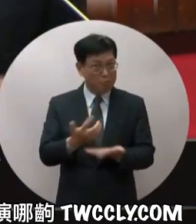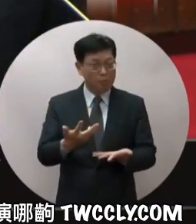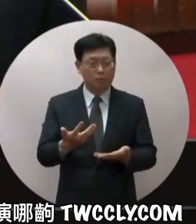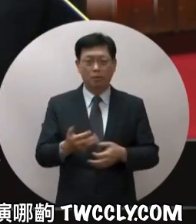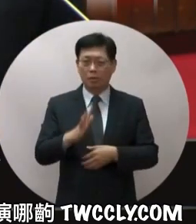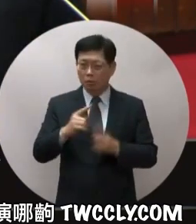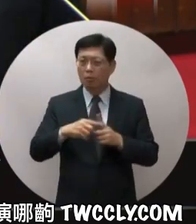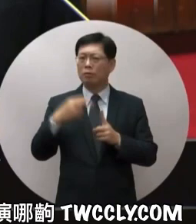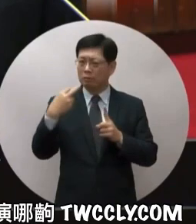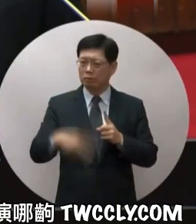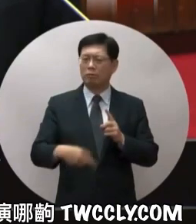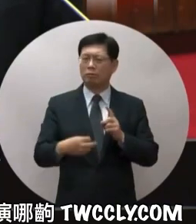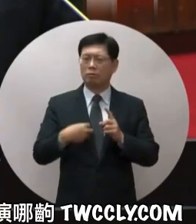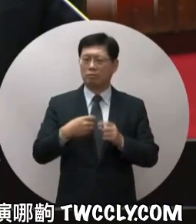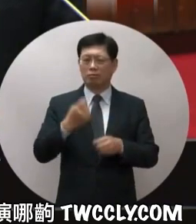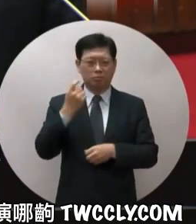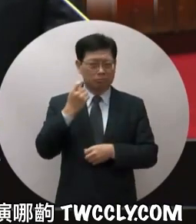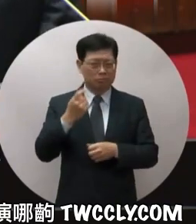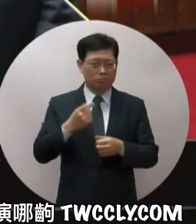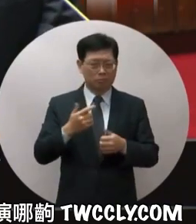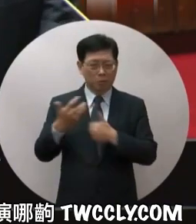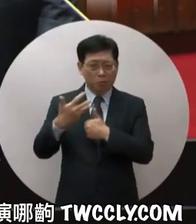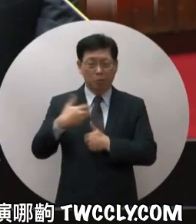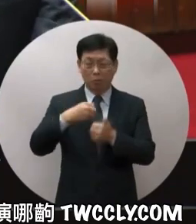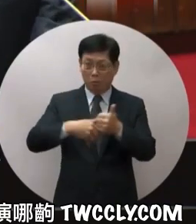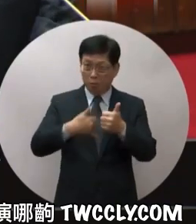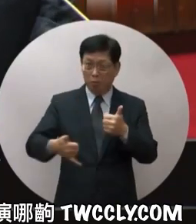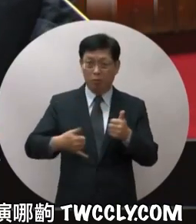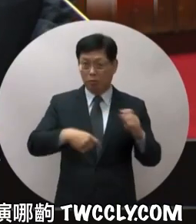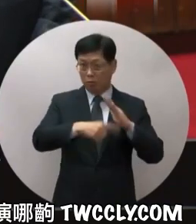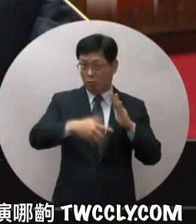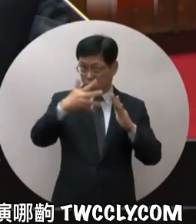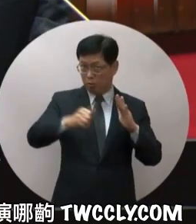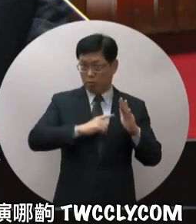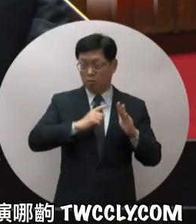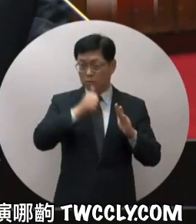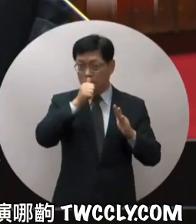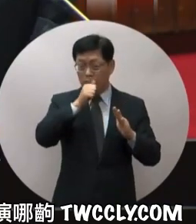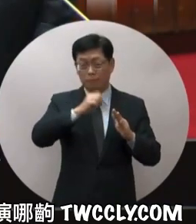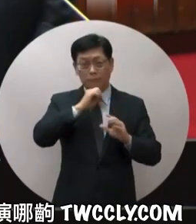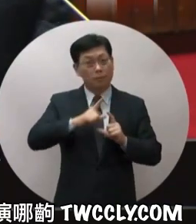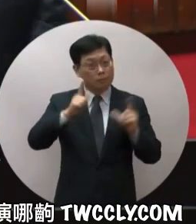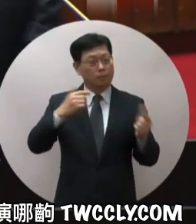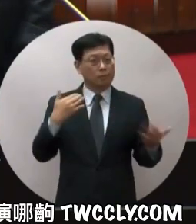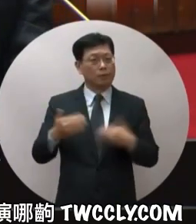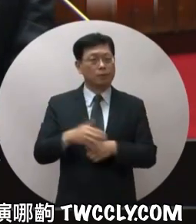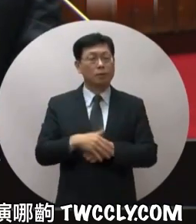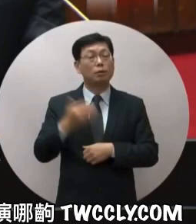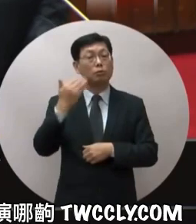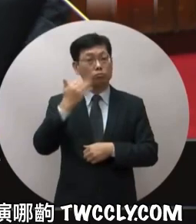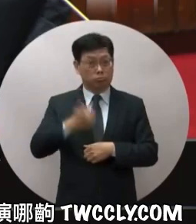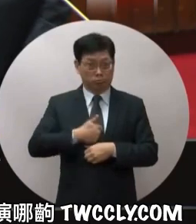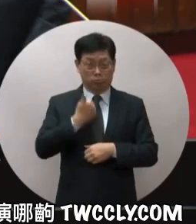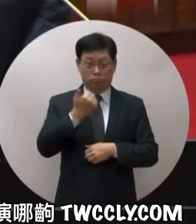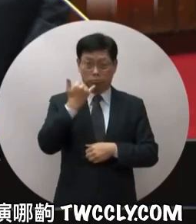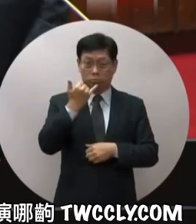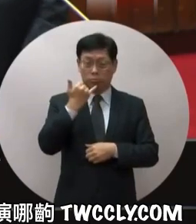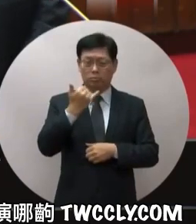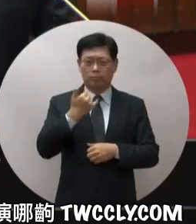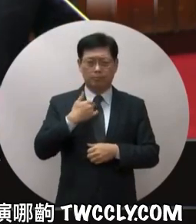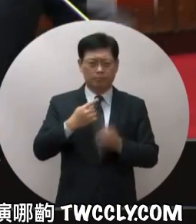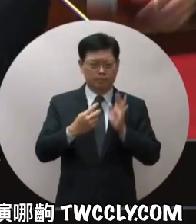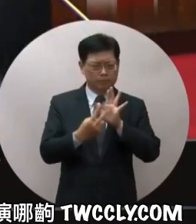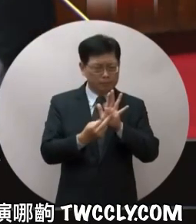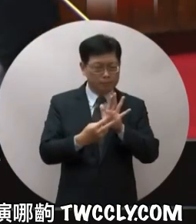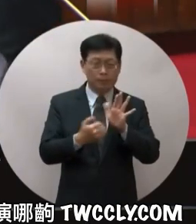甚至還有人跟他說我說委員其實高鐵因為院長你是屏東人你很清楚其實高鐵如果可以很多人跟我們主庭